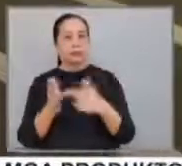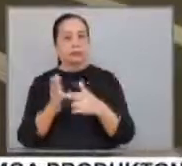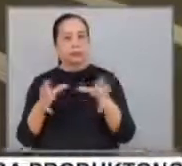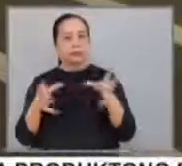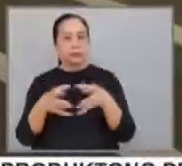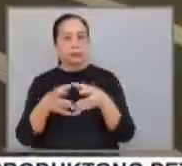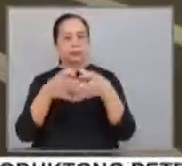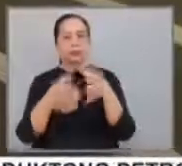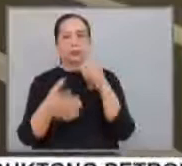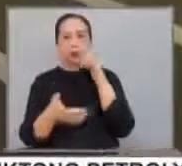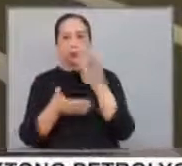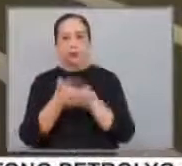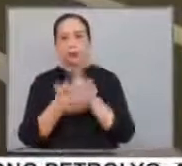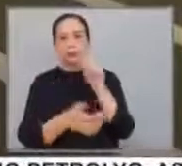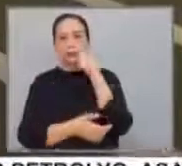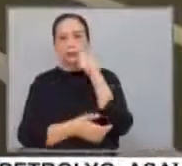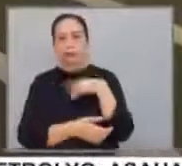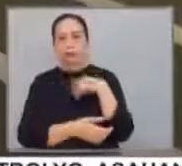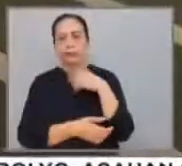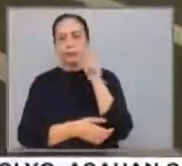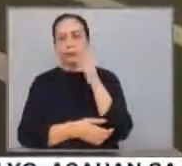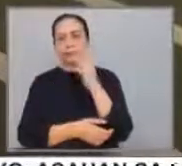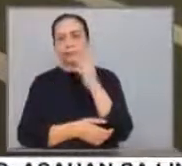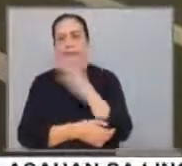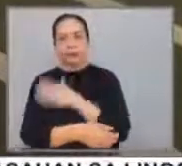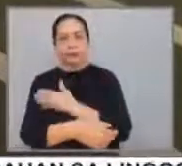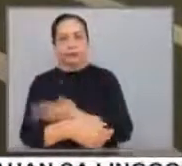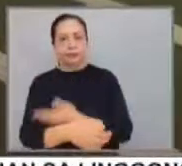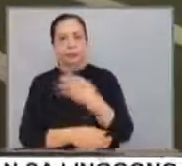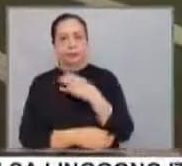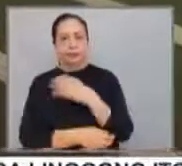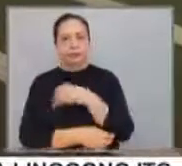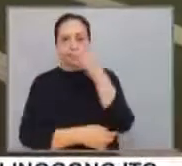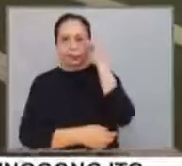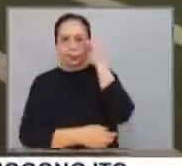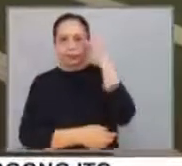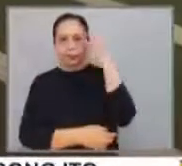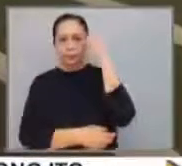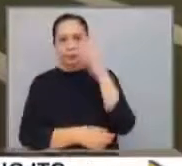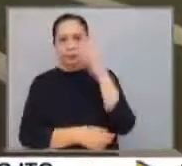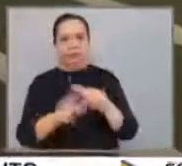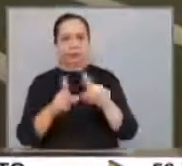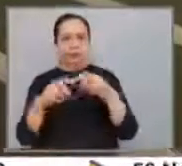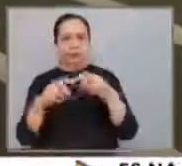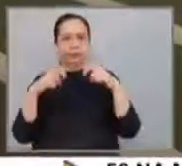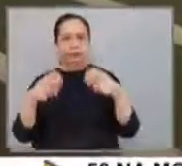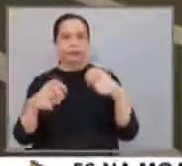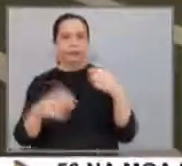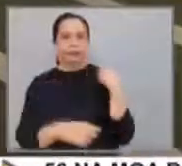si First Lady Lisa Marcos, anak na si Congressman Sandro Marcos at ilang cabinet officials.